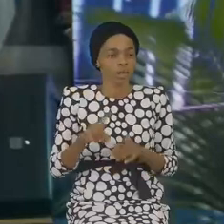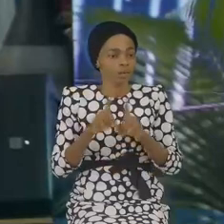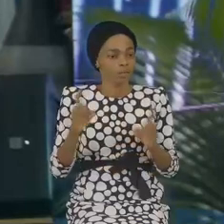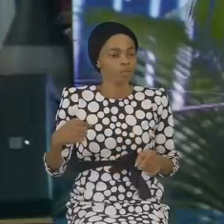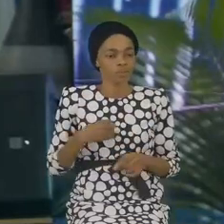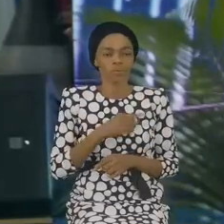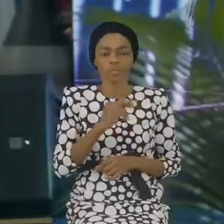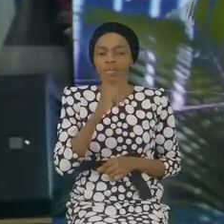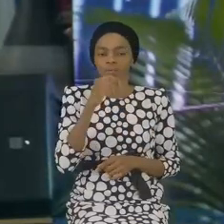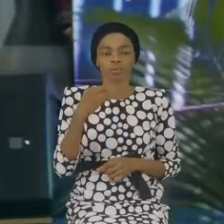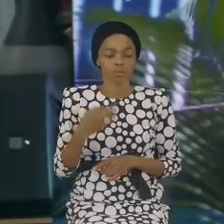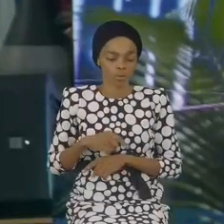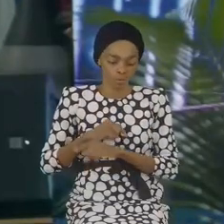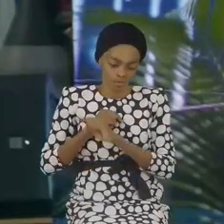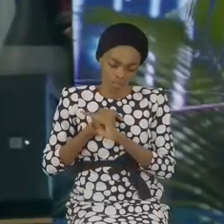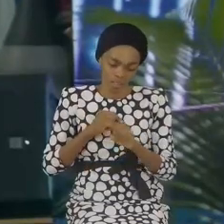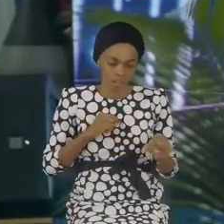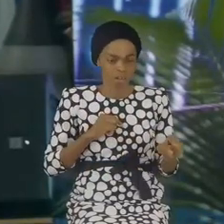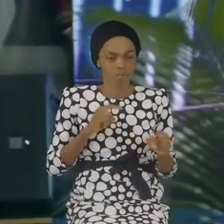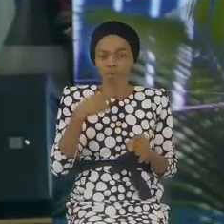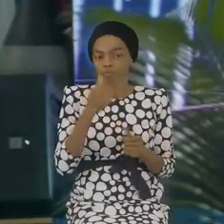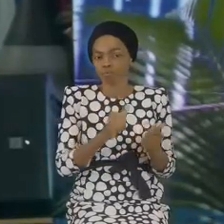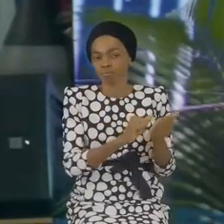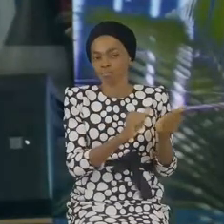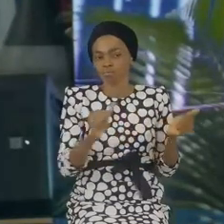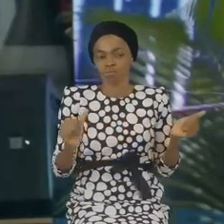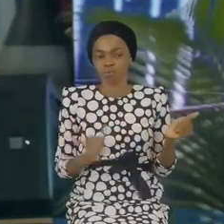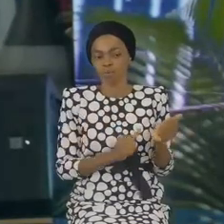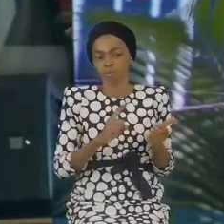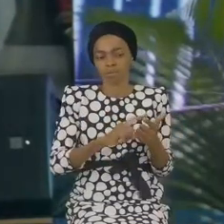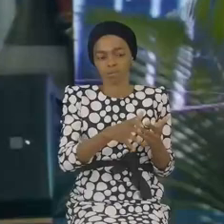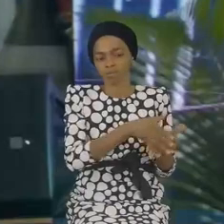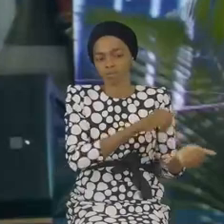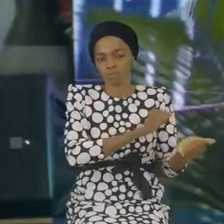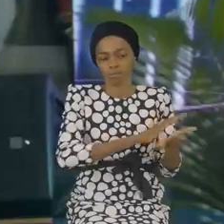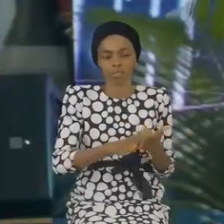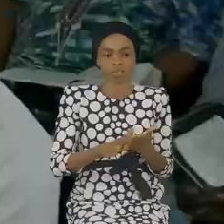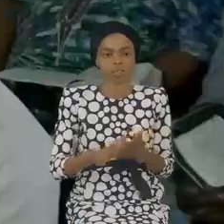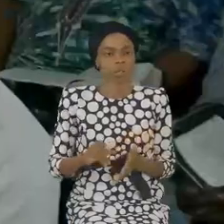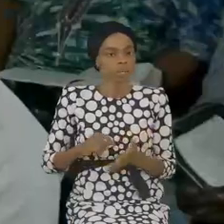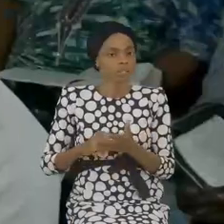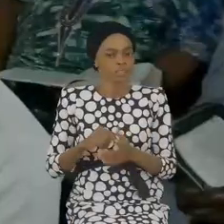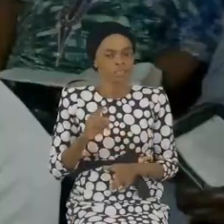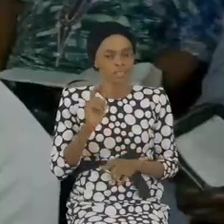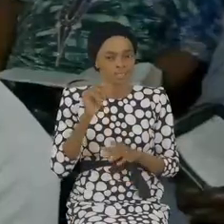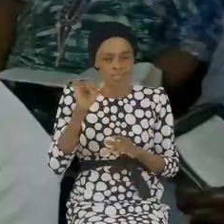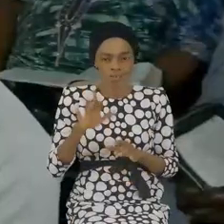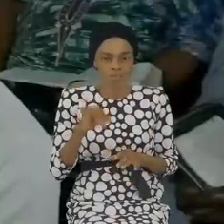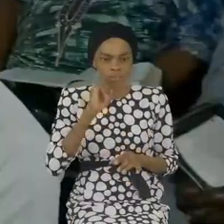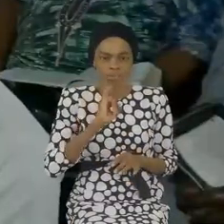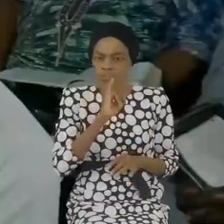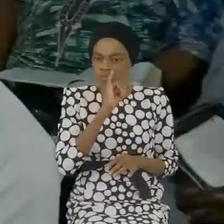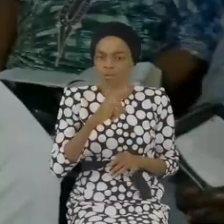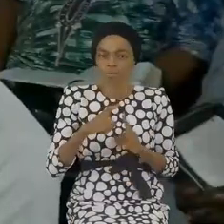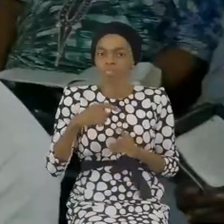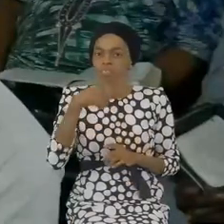Nous ne sommes pas de ceux qui se retirent pour se perdre. Chers Israélites, quand ils ont dit,